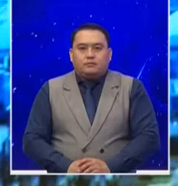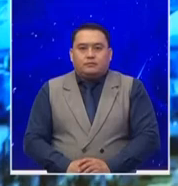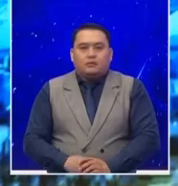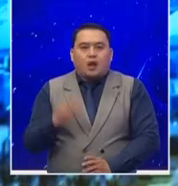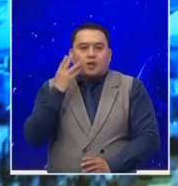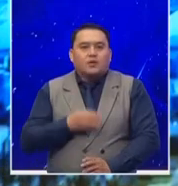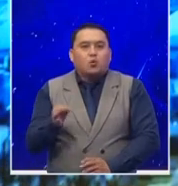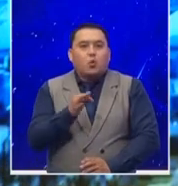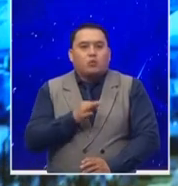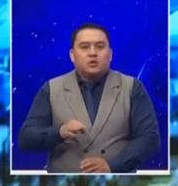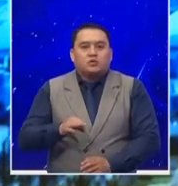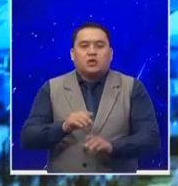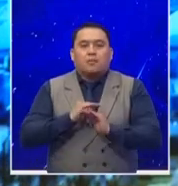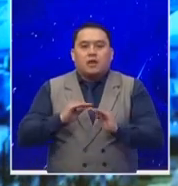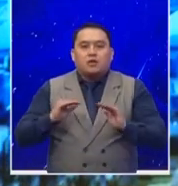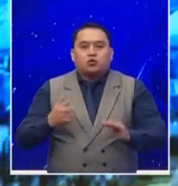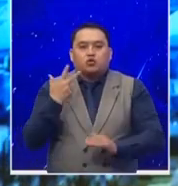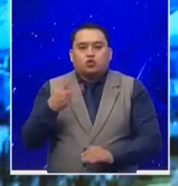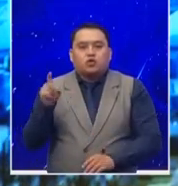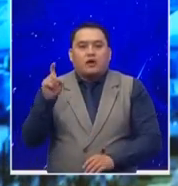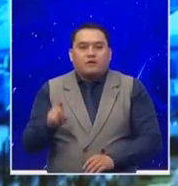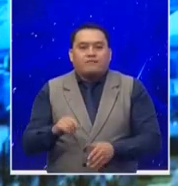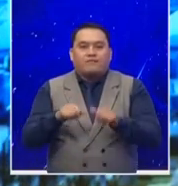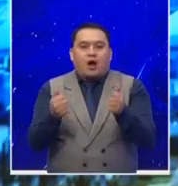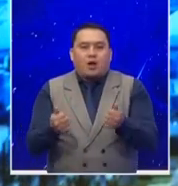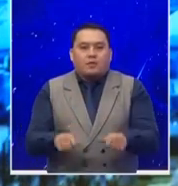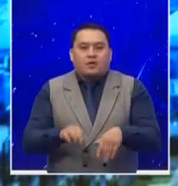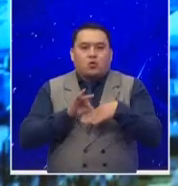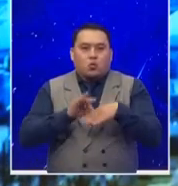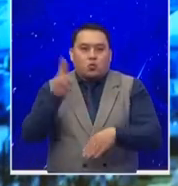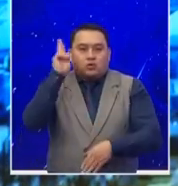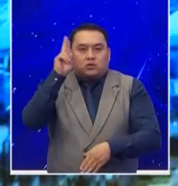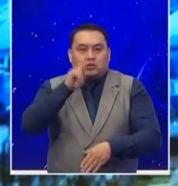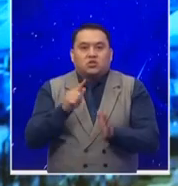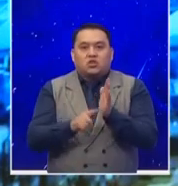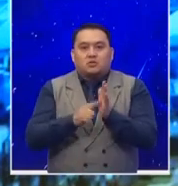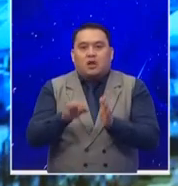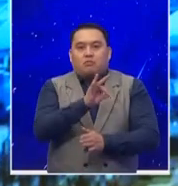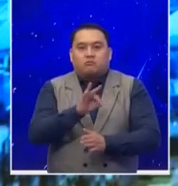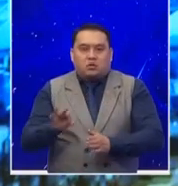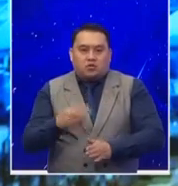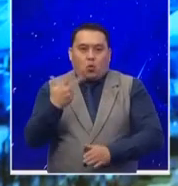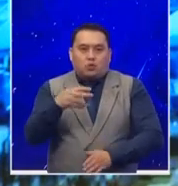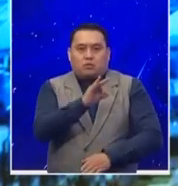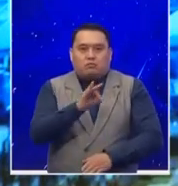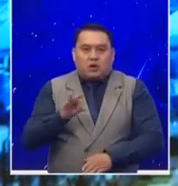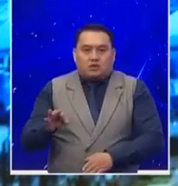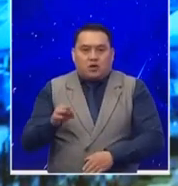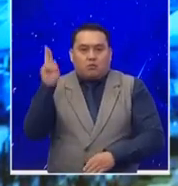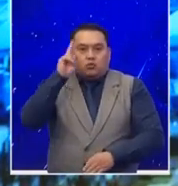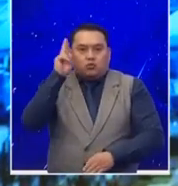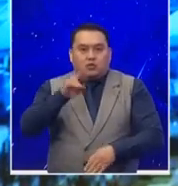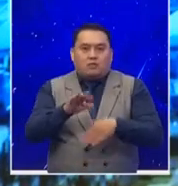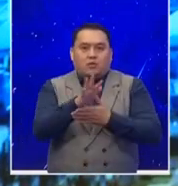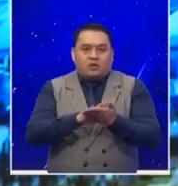Облыста мектеп оқушылары 3-90-ды дәстүрлі форматта оқиды. Яғни 70% штаттық, 30%